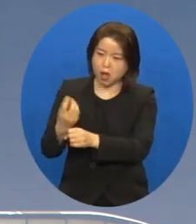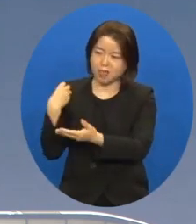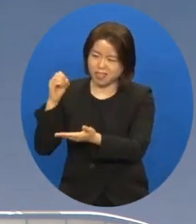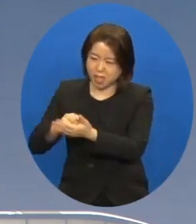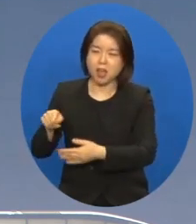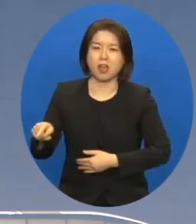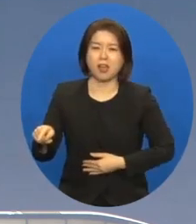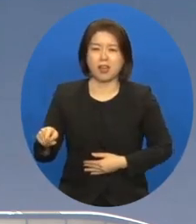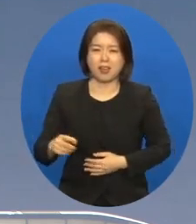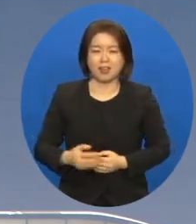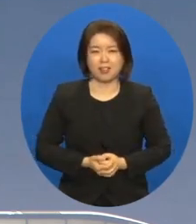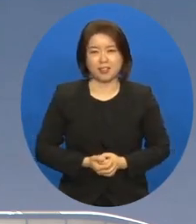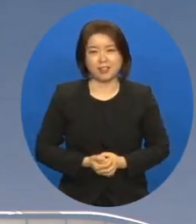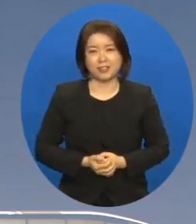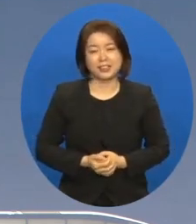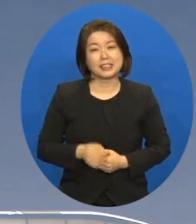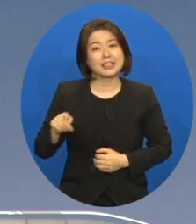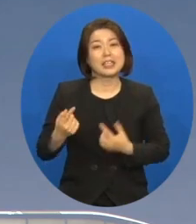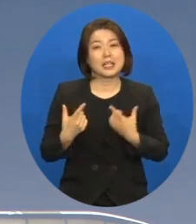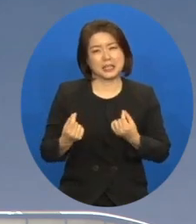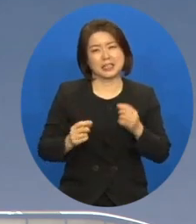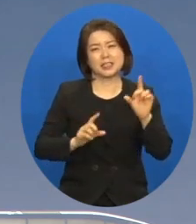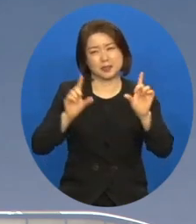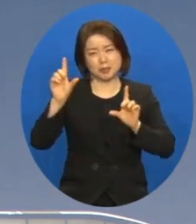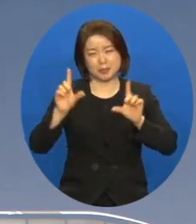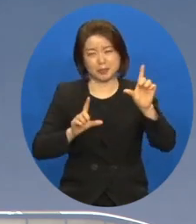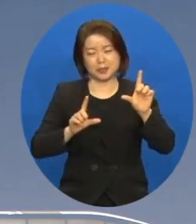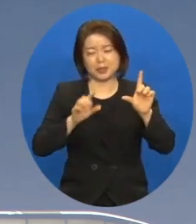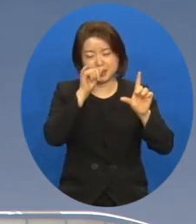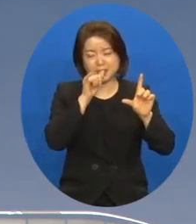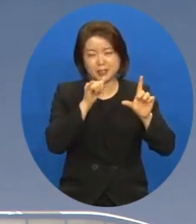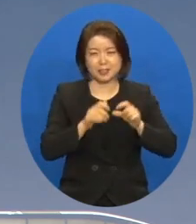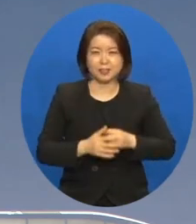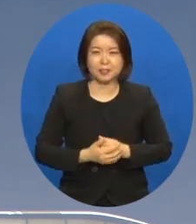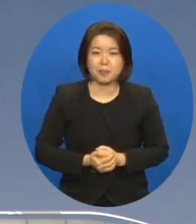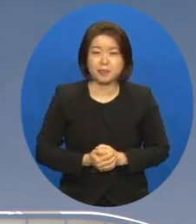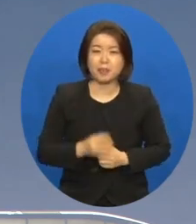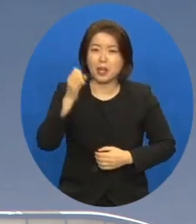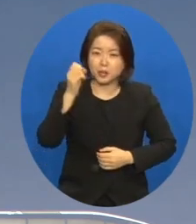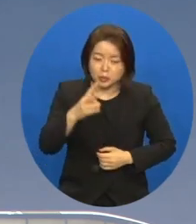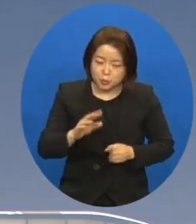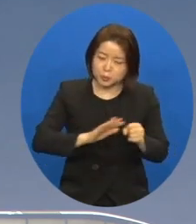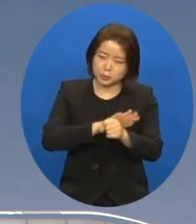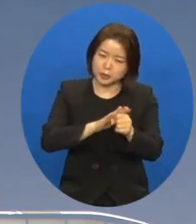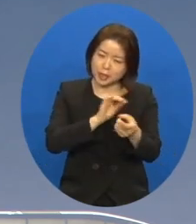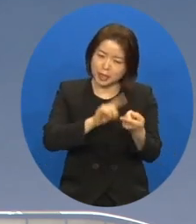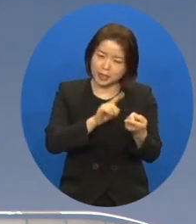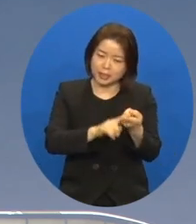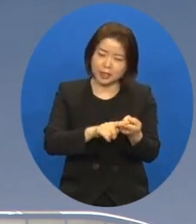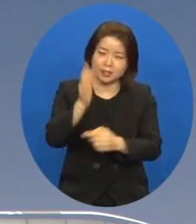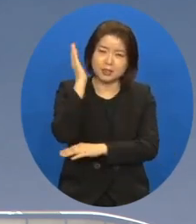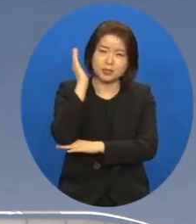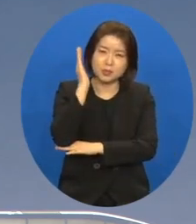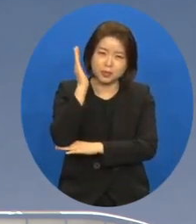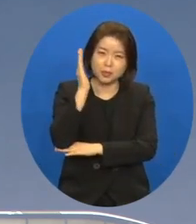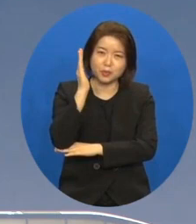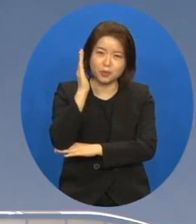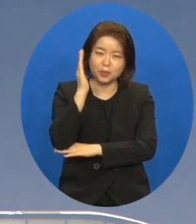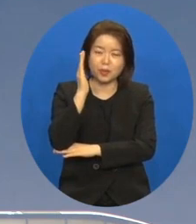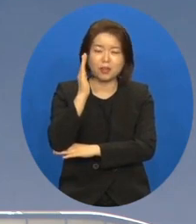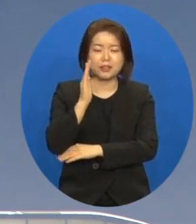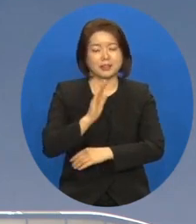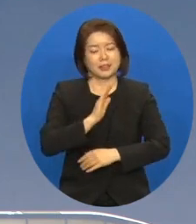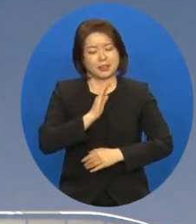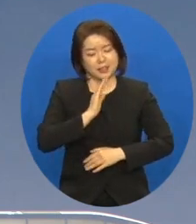겁니다. 자, 이런 형편에 있는데 또 사랑에 대한 설교를 한다는 일이